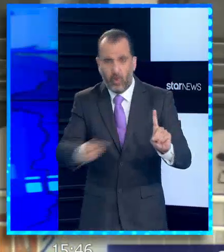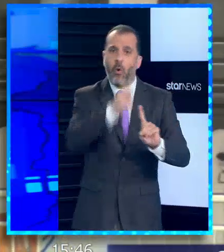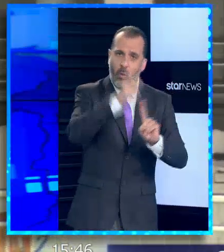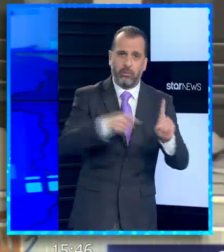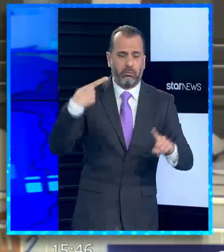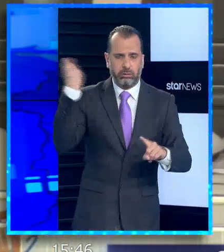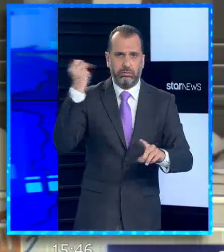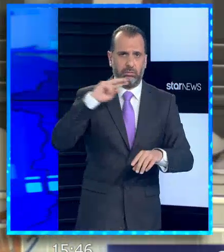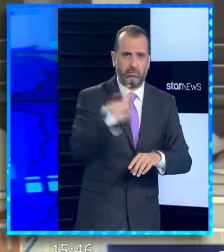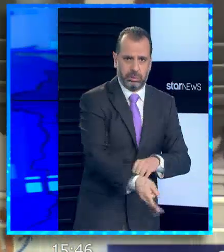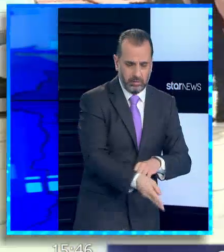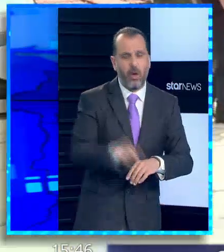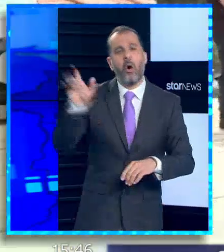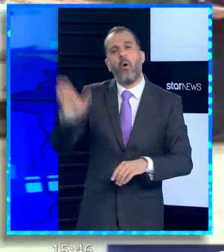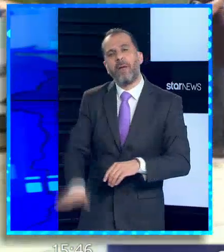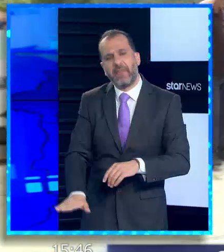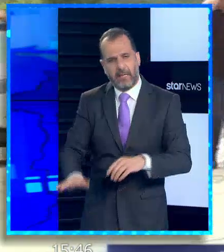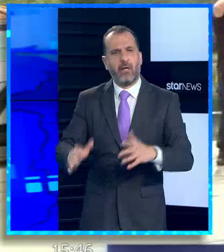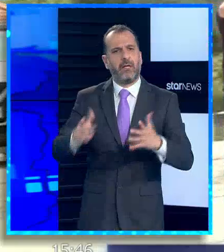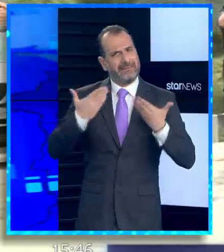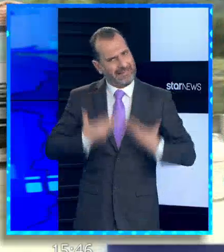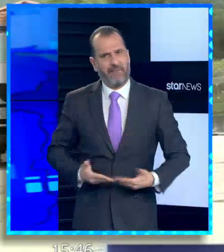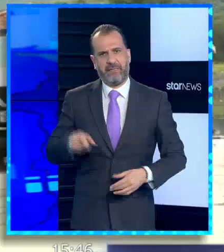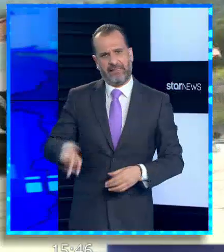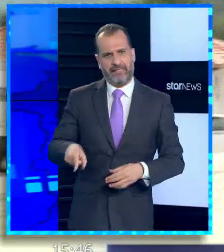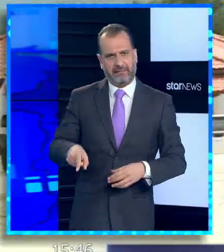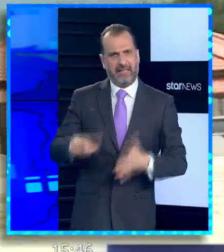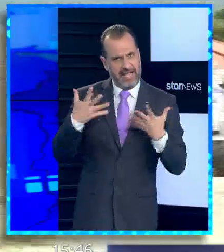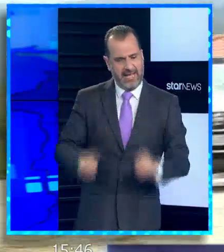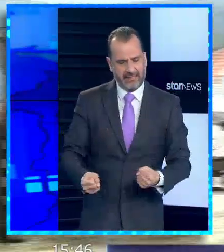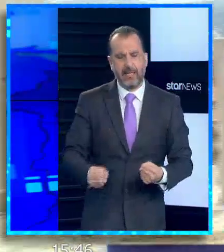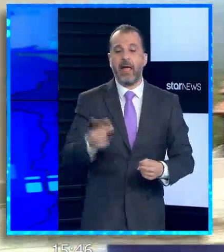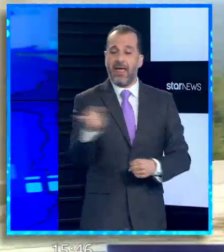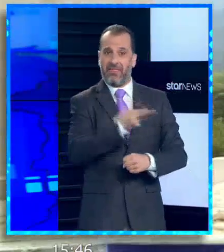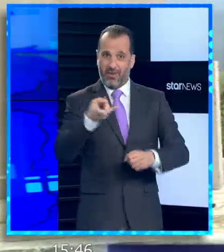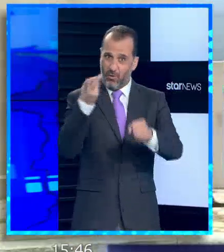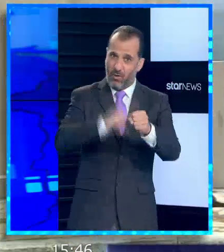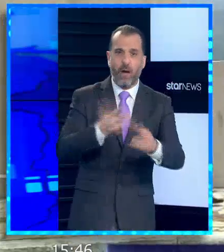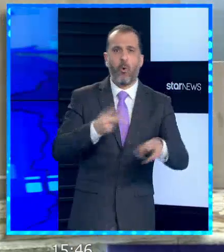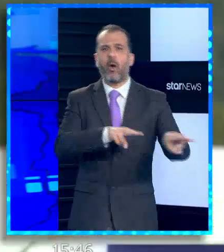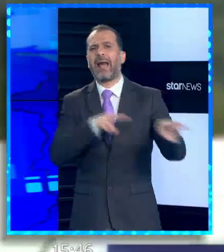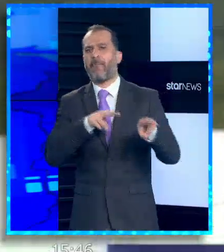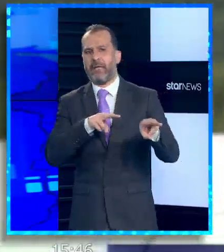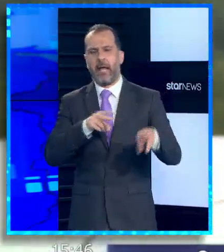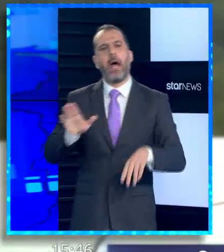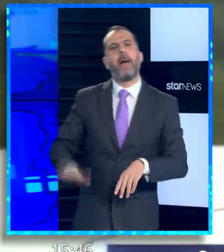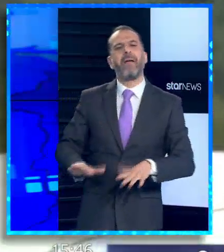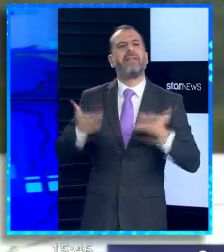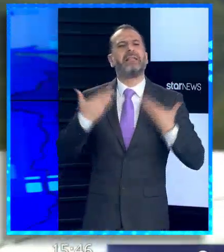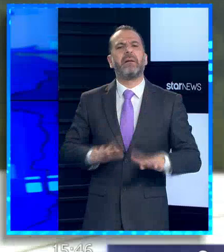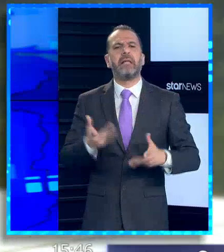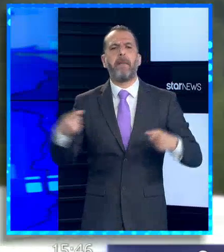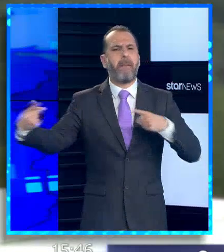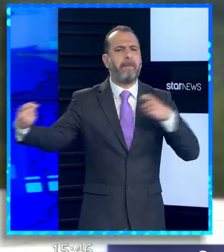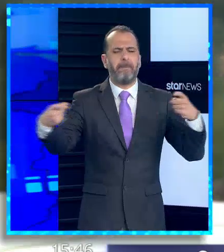οποίος διεκομίστη στο Ιπποκράτειο. Το ζευγάρι φέρει τραύματα από καραμπίνα. Σύμφωνα με πληροφορίες, το παιδί τραυματίστηκε πιθανόν από κάποιο